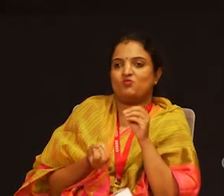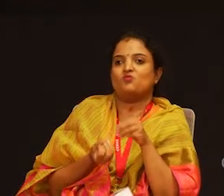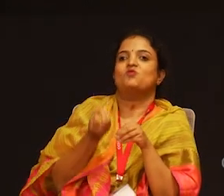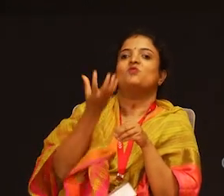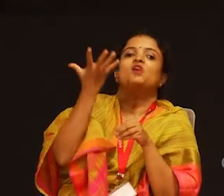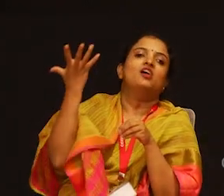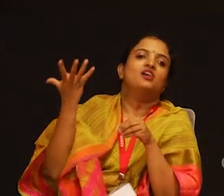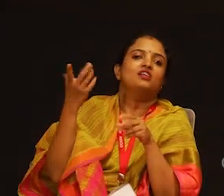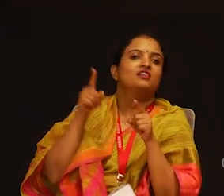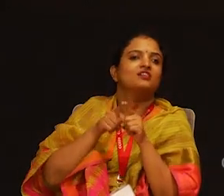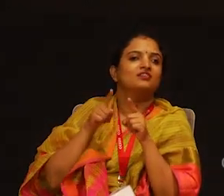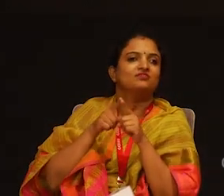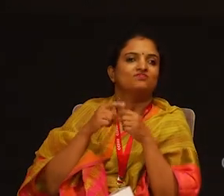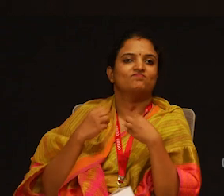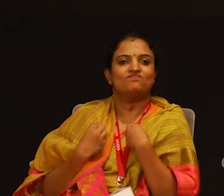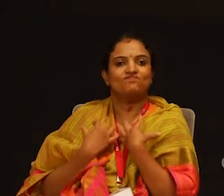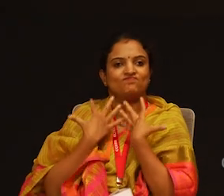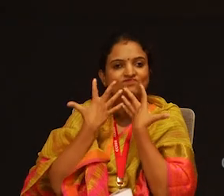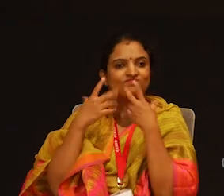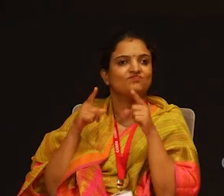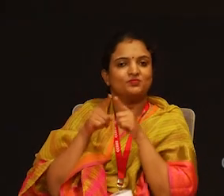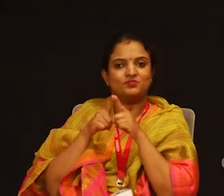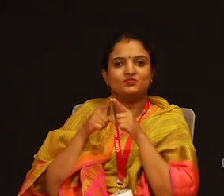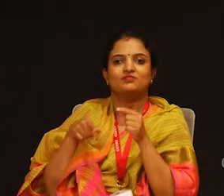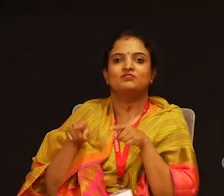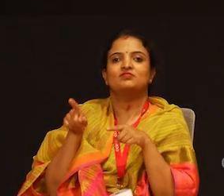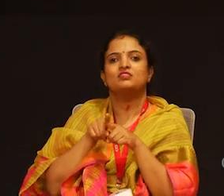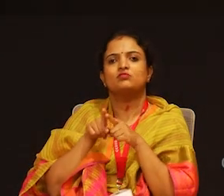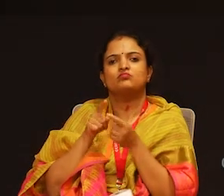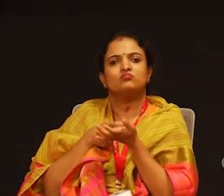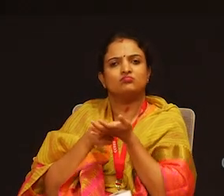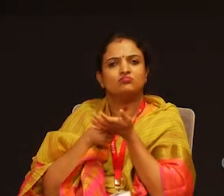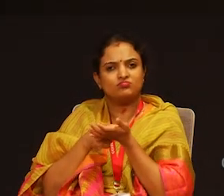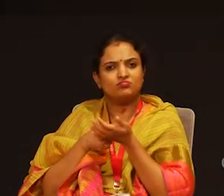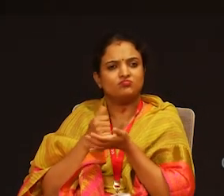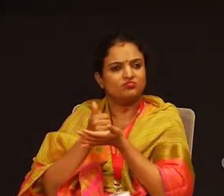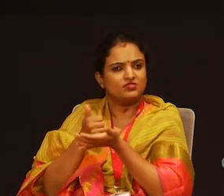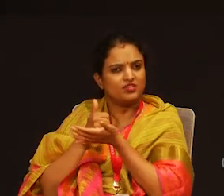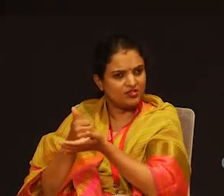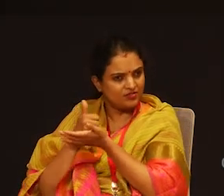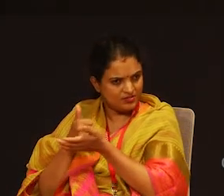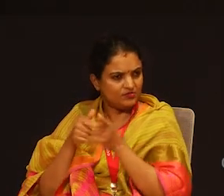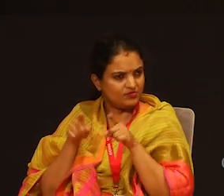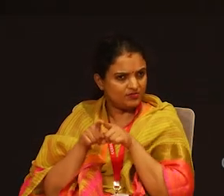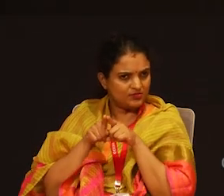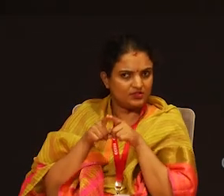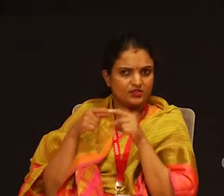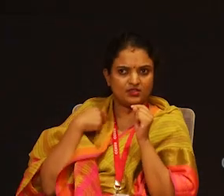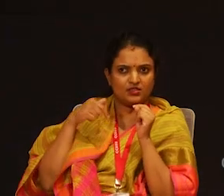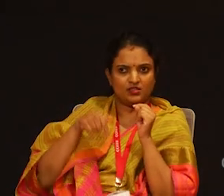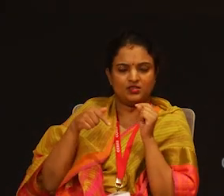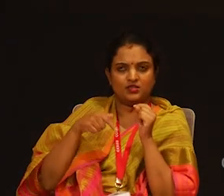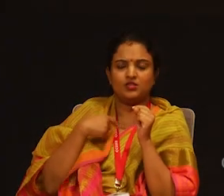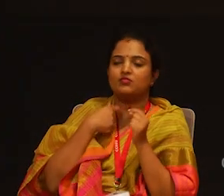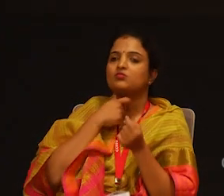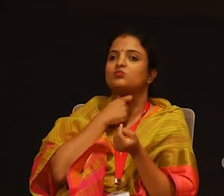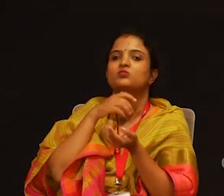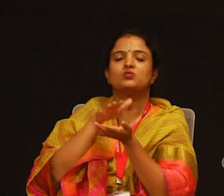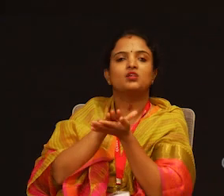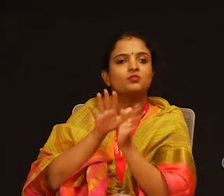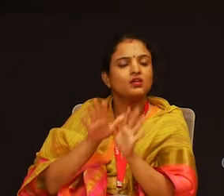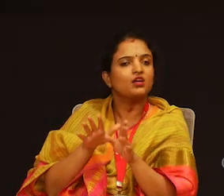हम, उल्लास भरे दिल से सबकी सेवा कर पाए हम. चलो मिलकर आज करें एक वादा